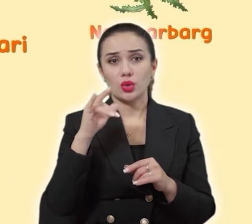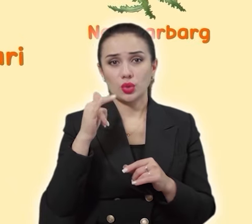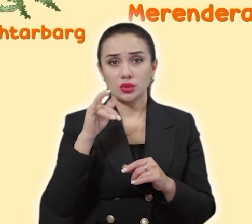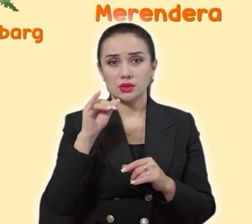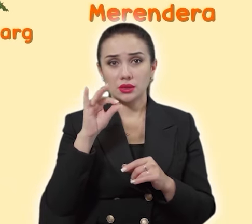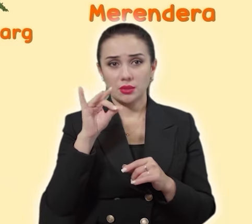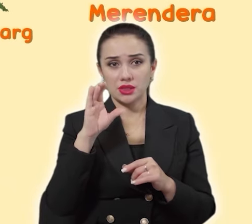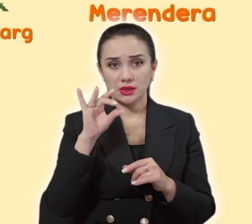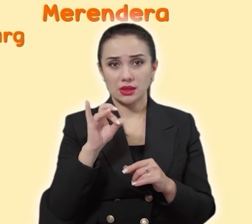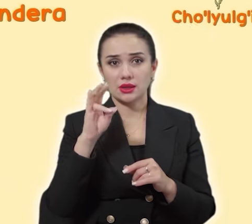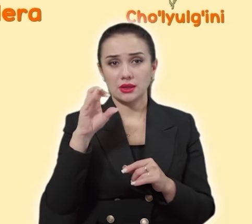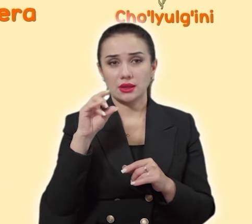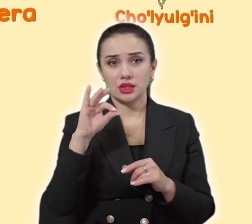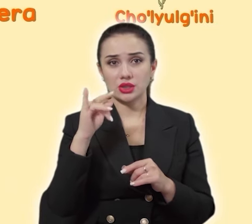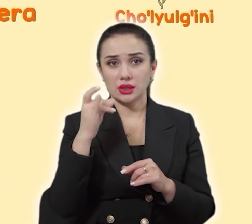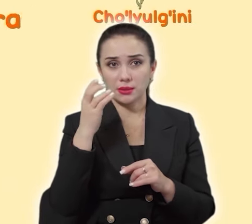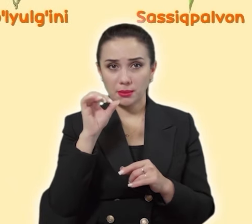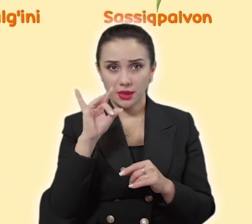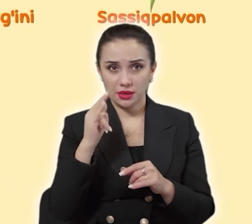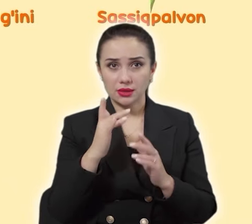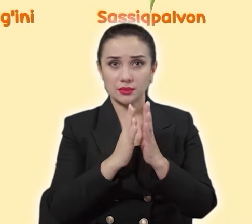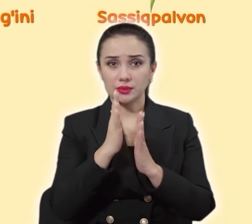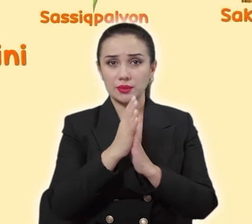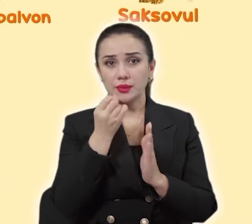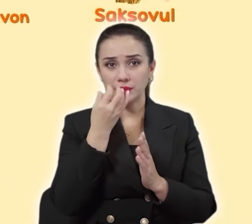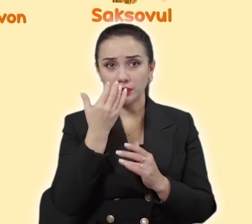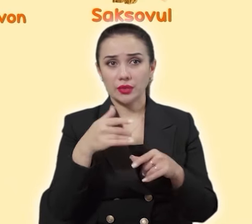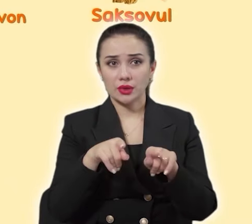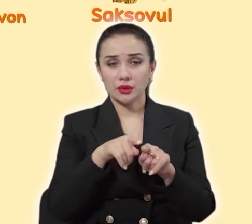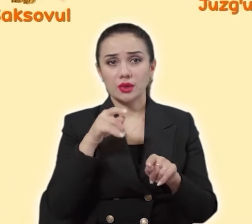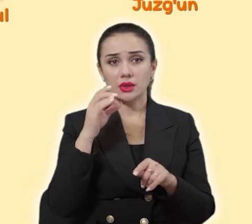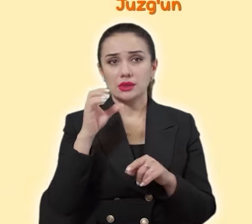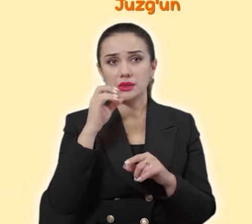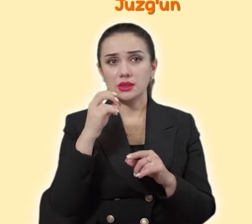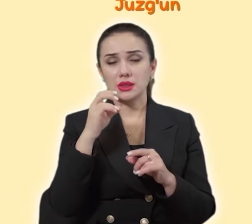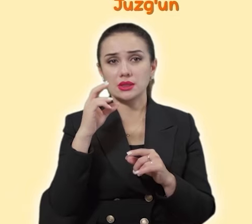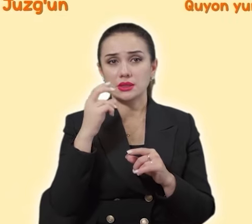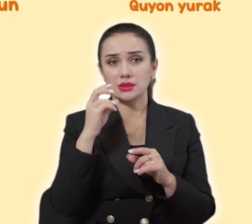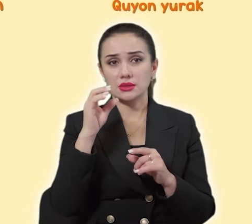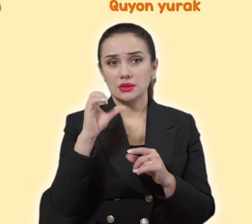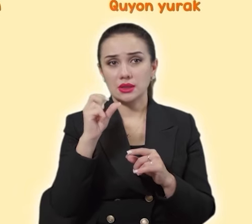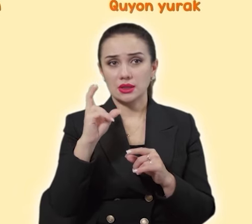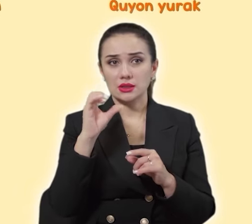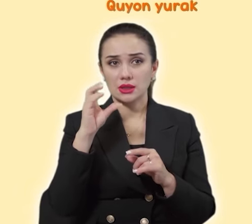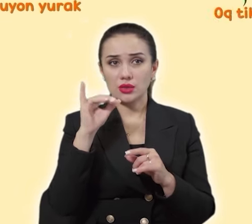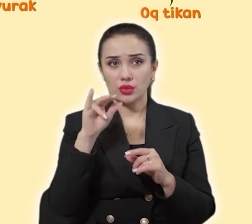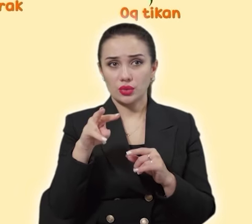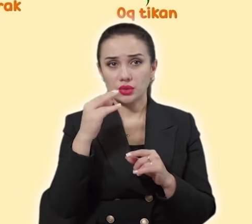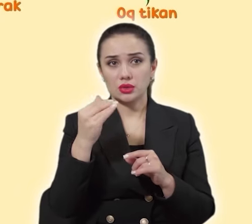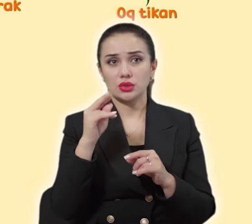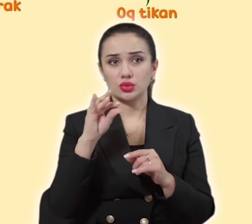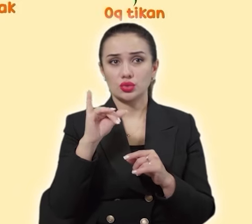jung'or, gulsapsari, nashtarbarg, merendera, cho'l yulg'uni, sassiq palvon,